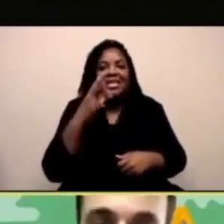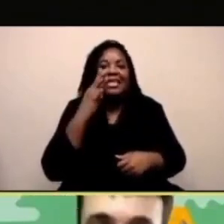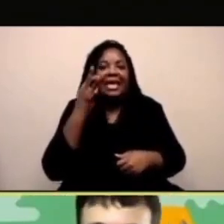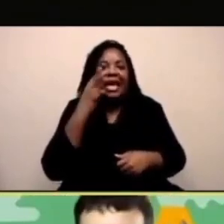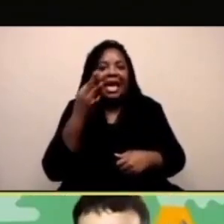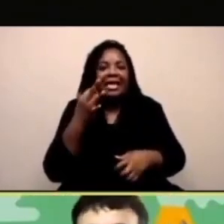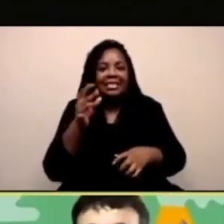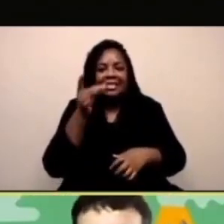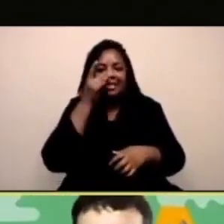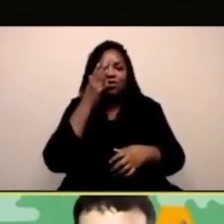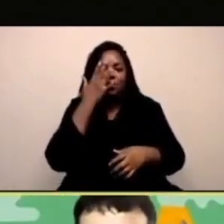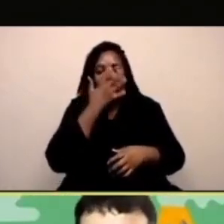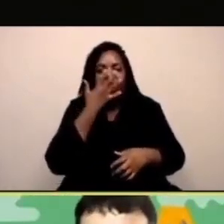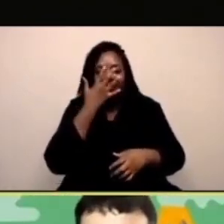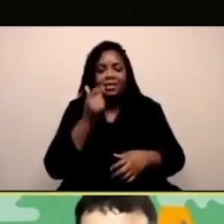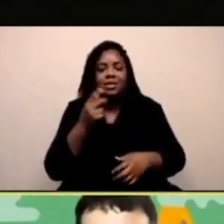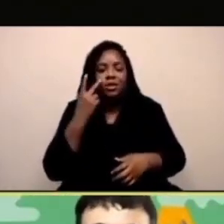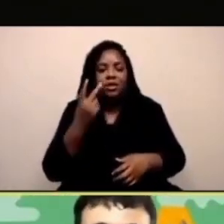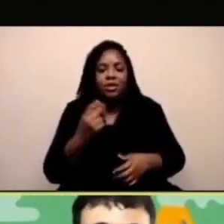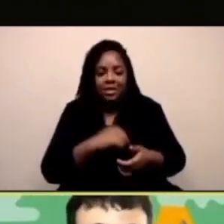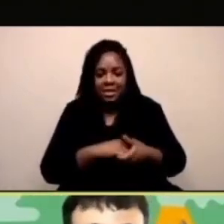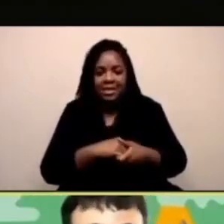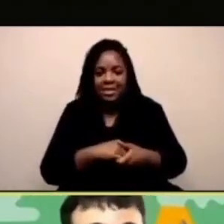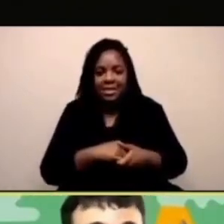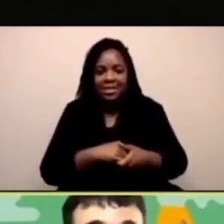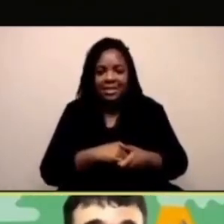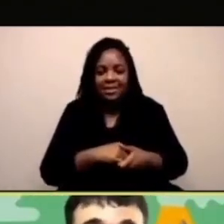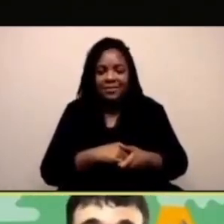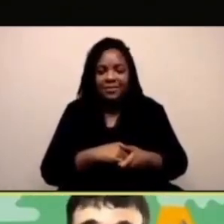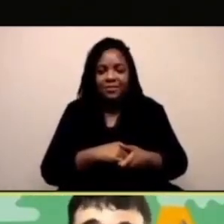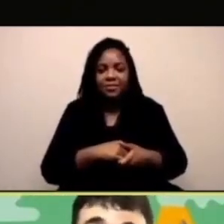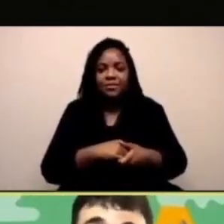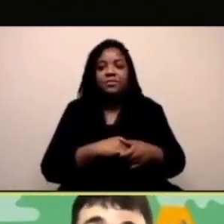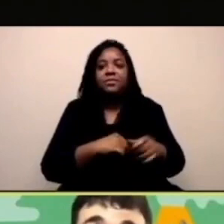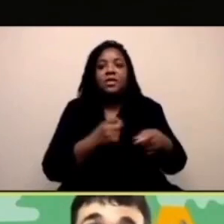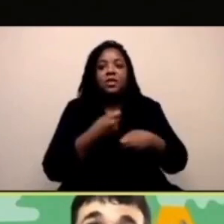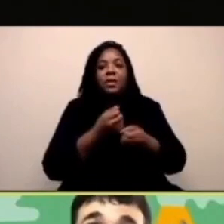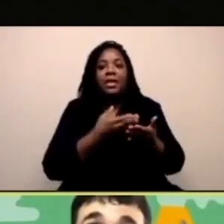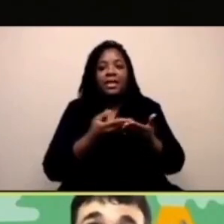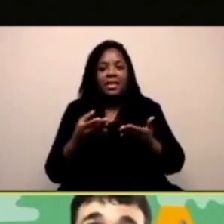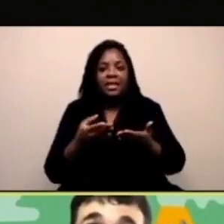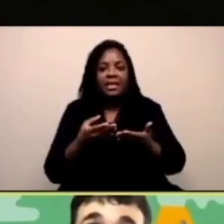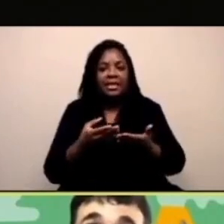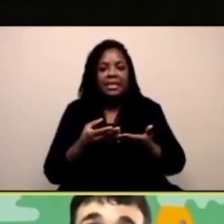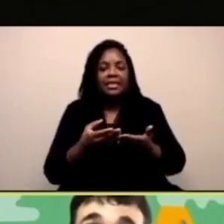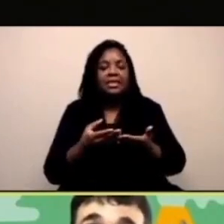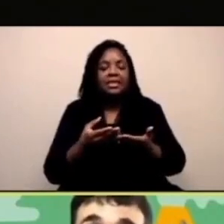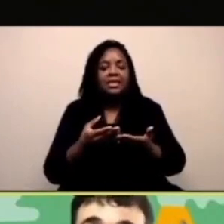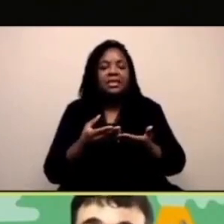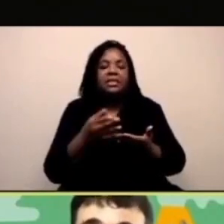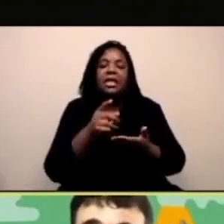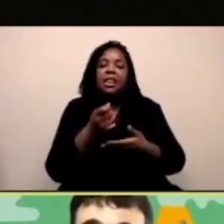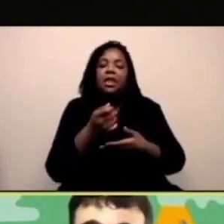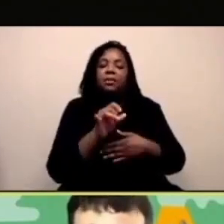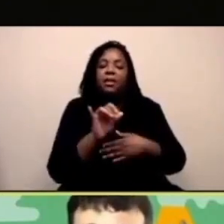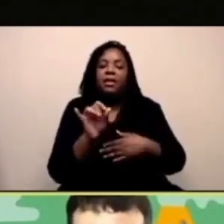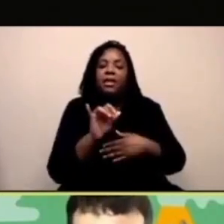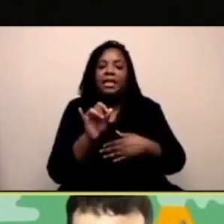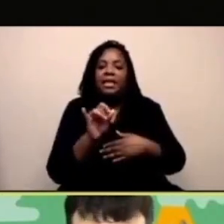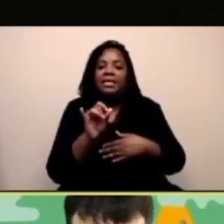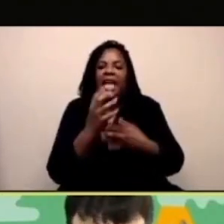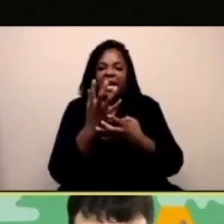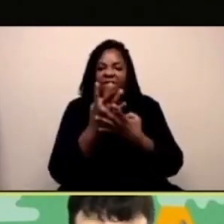永遠に続けることもできます鼻にくっついてこういうふうに貼られませんというわけでスクラッチの後猫ちゃんが